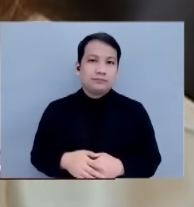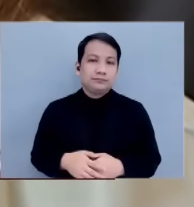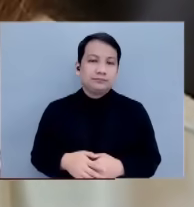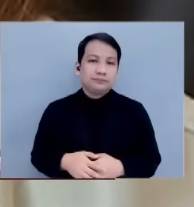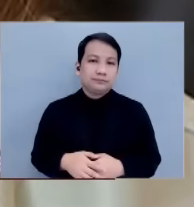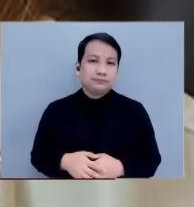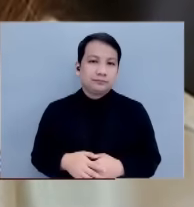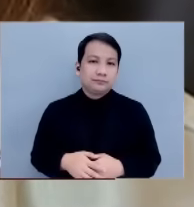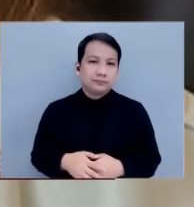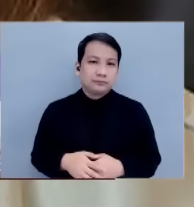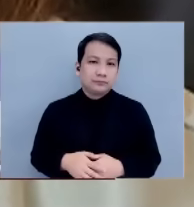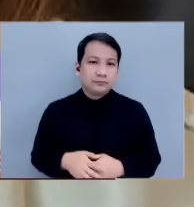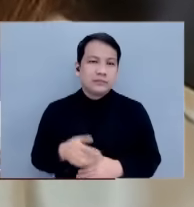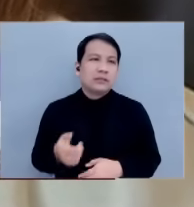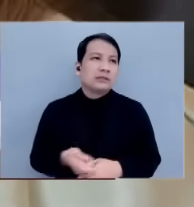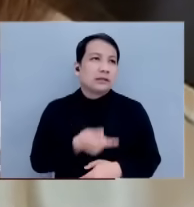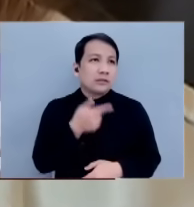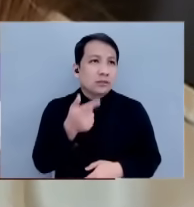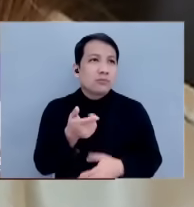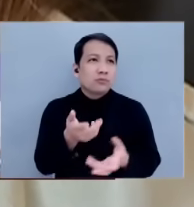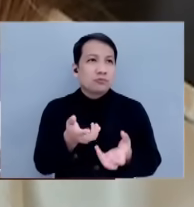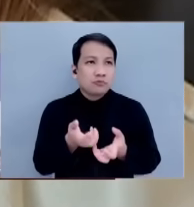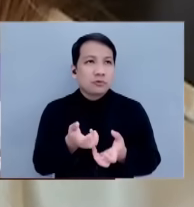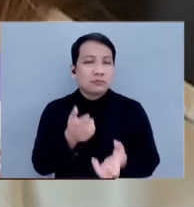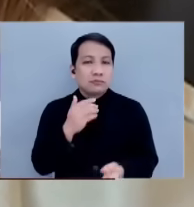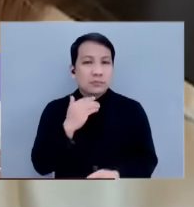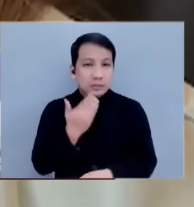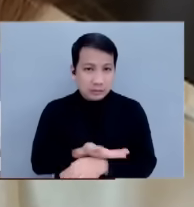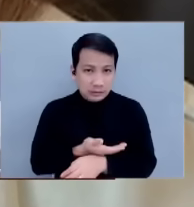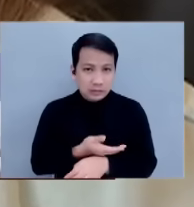Tagal-tagal namin yung ginusto magkaanak.